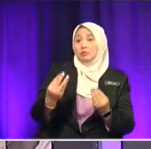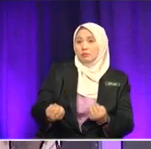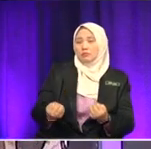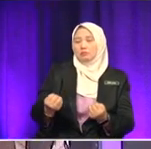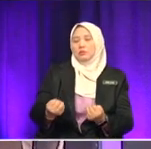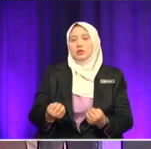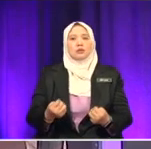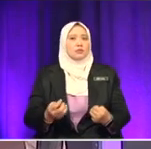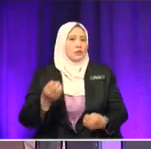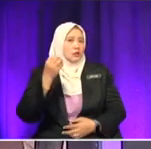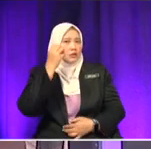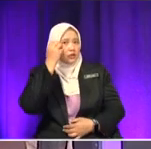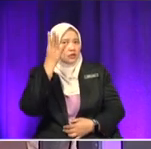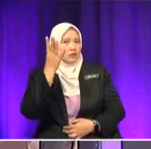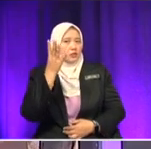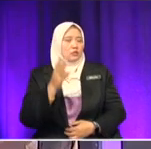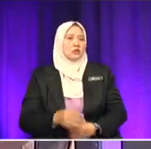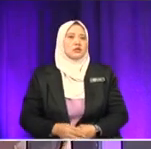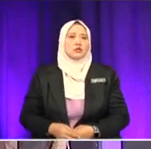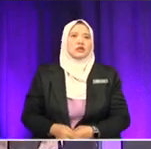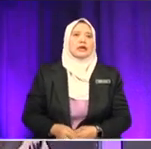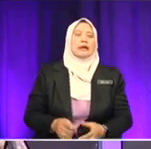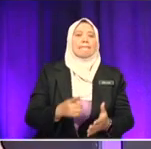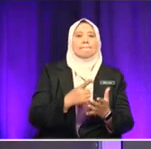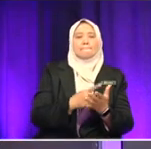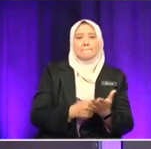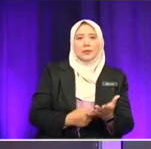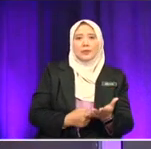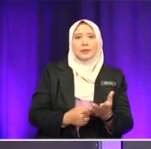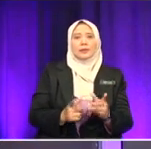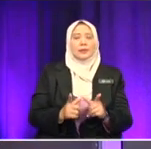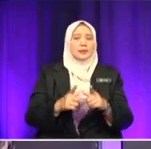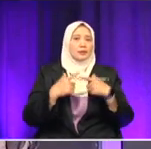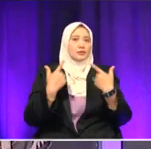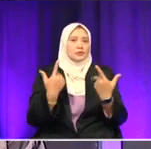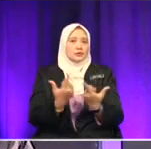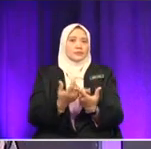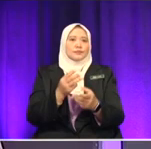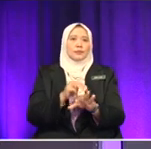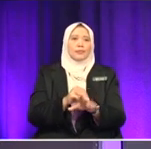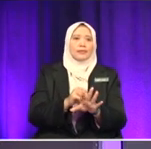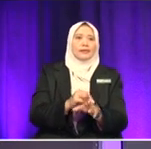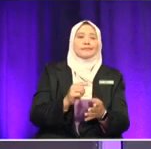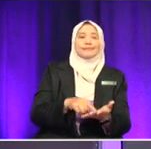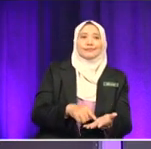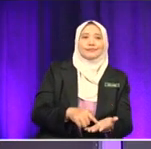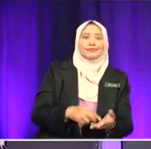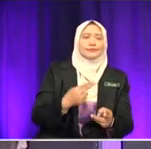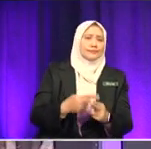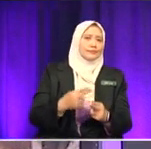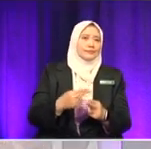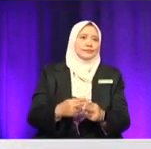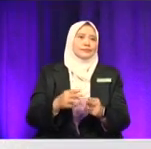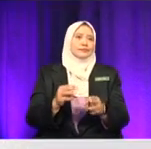cikgu jawab seorang? Cikgu nak cuba jawab sekejap. Apakah mikroorganisma ini? Siapa dapat kenal pasti apakah nama mikroorganisma